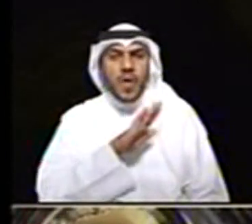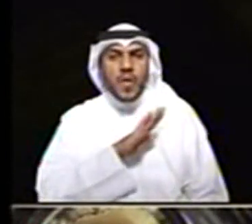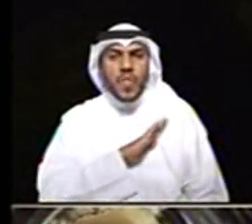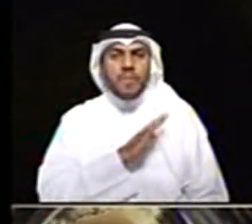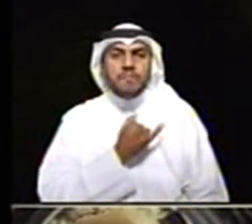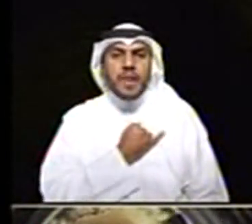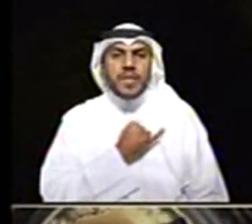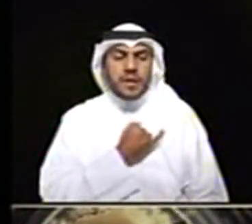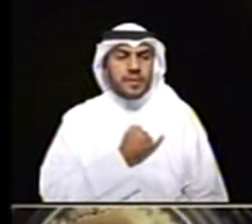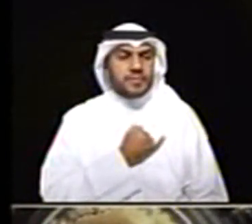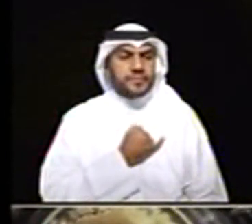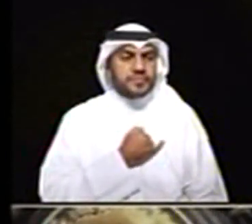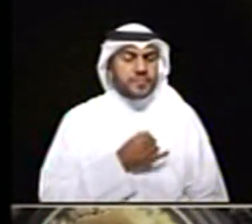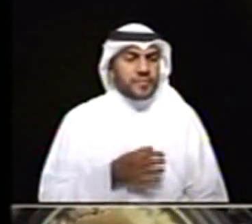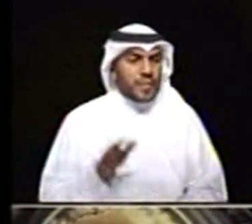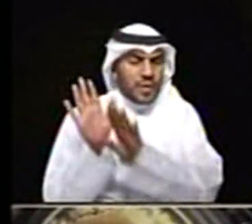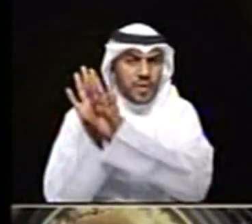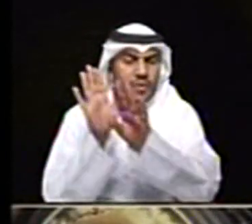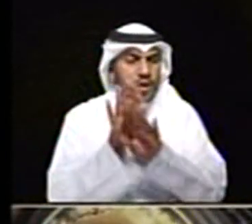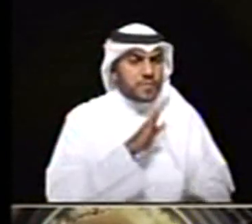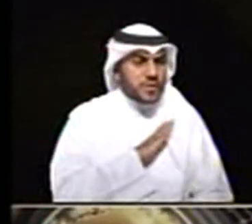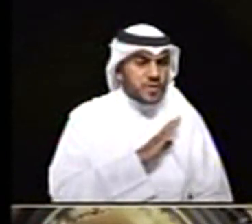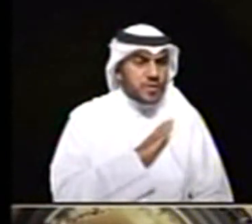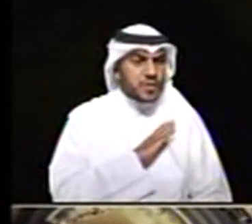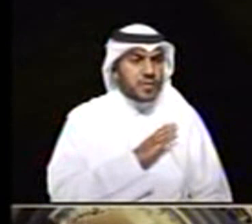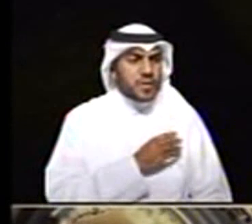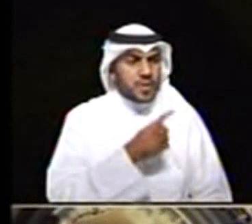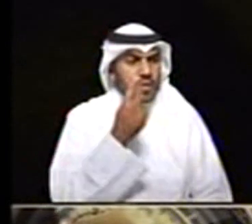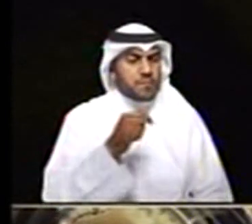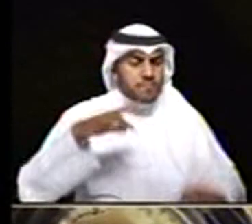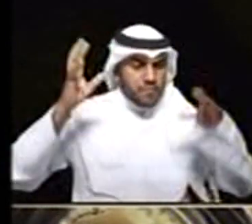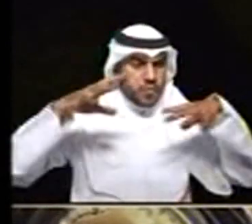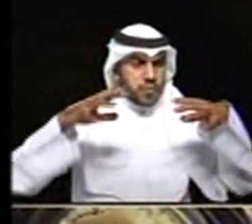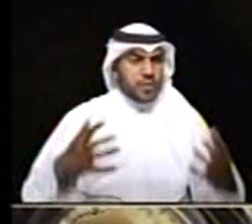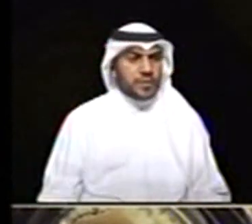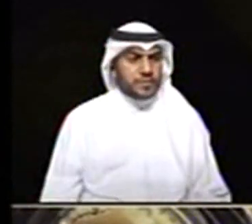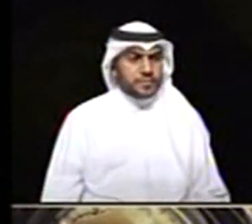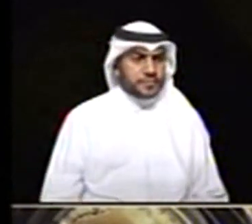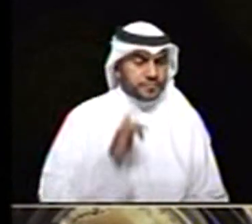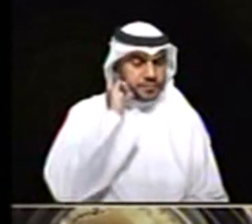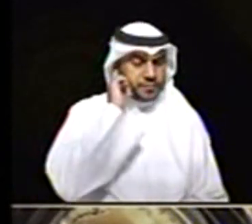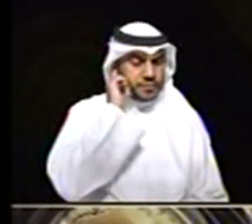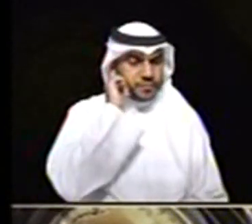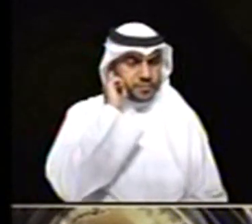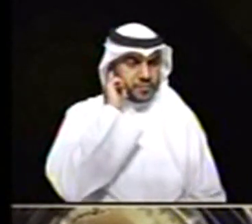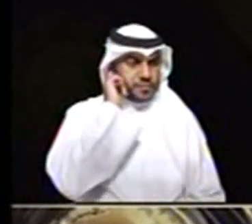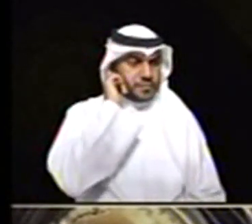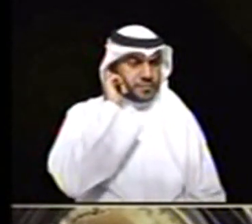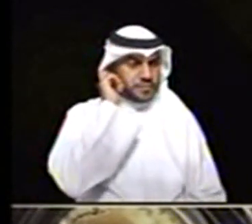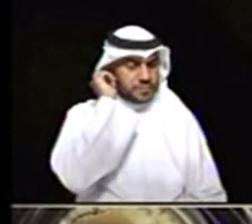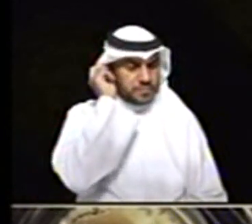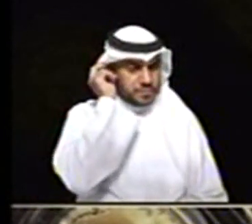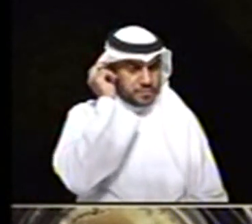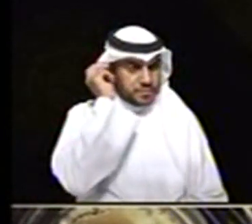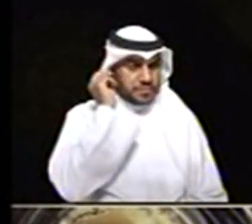والآن عندنا كان تجمع مياه في مجرور الأمطار الموجود جنوب